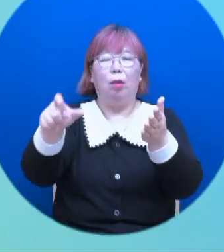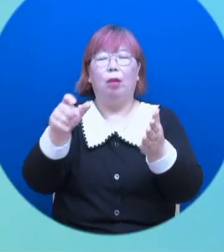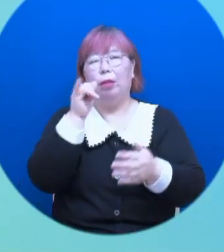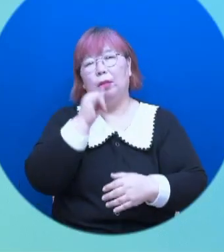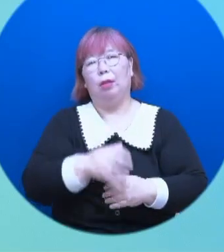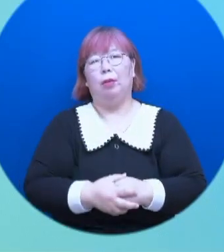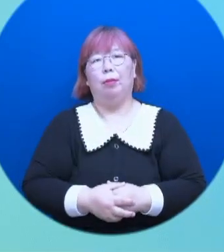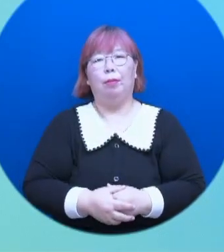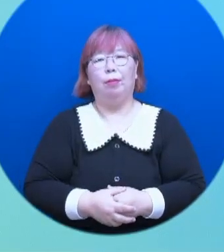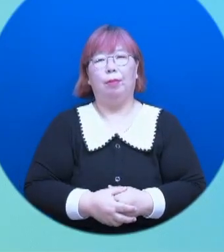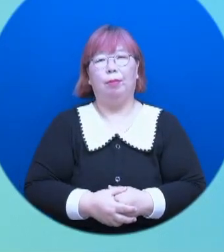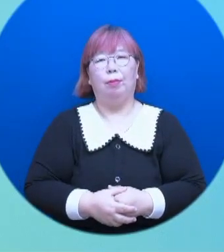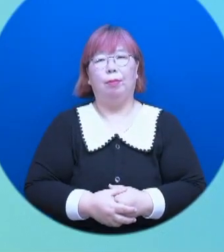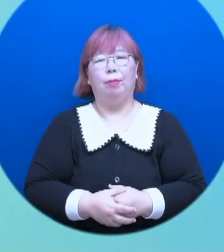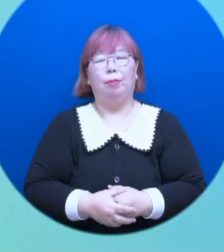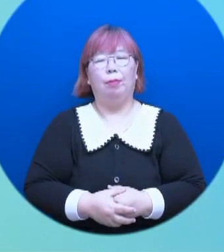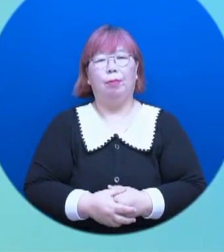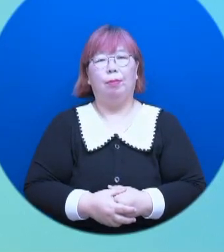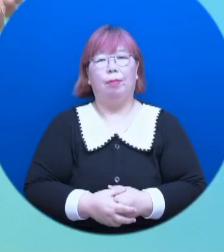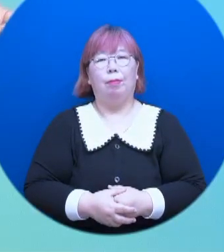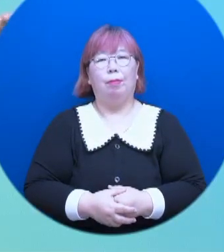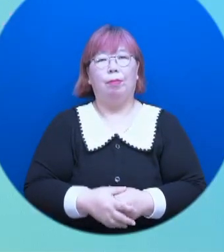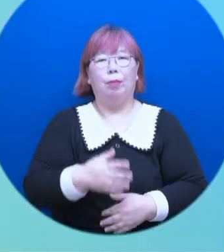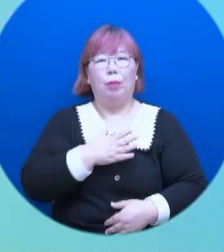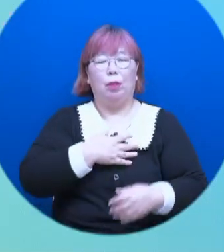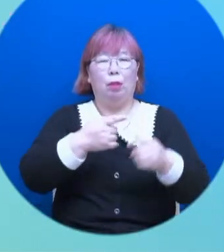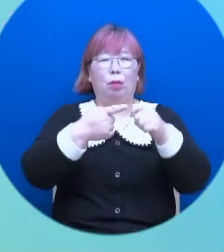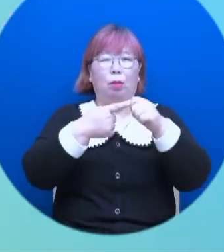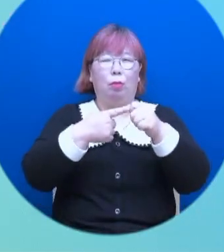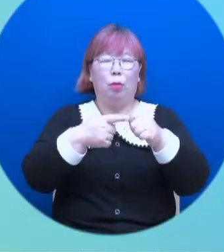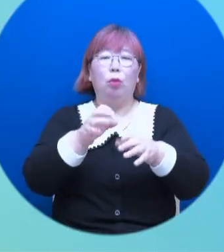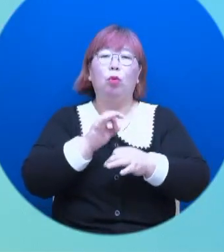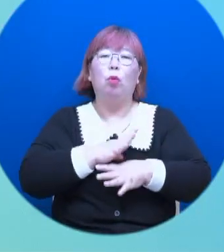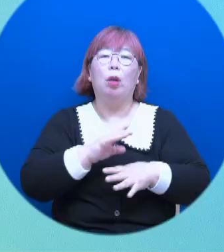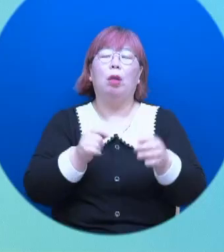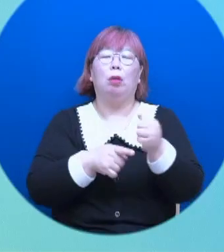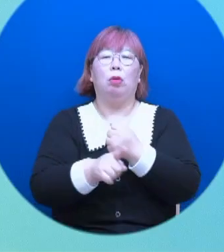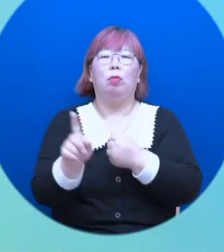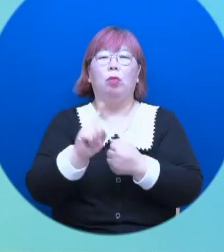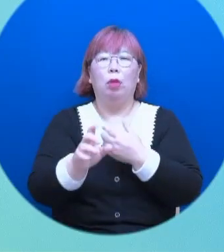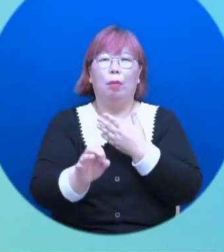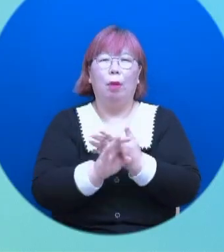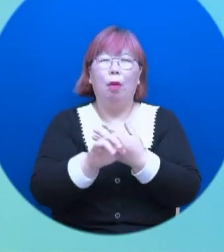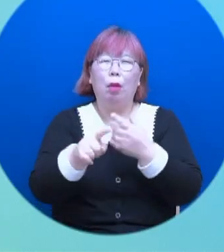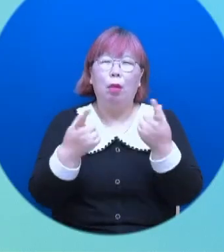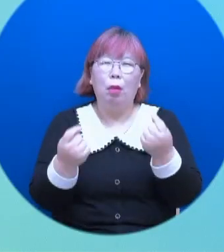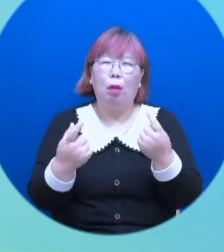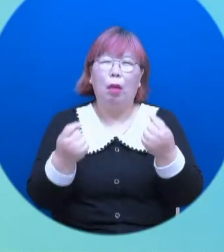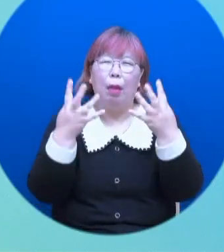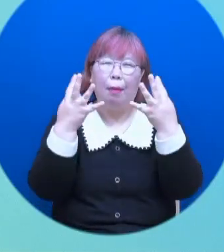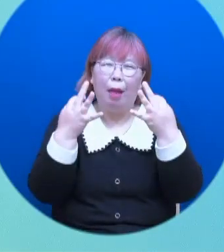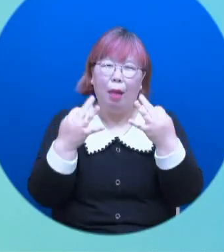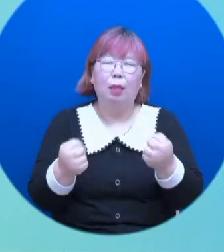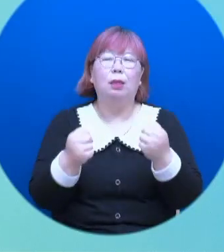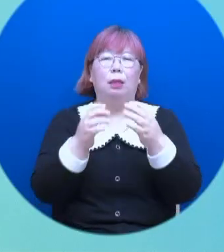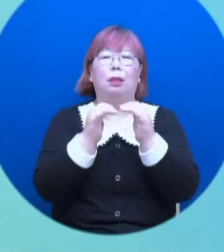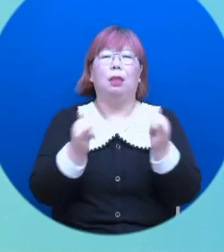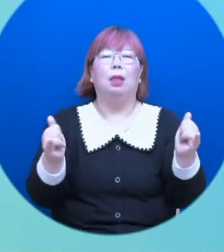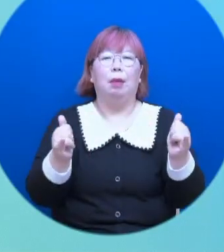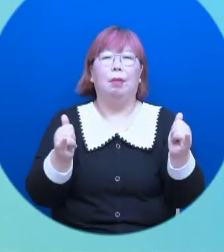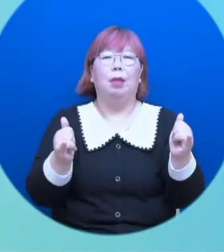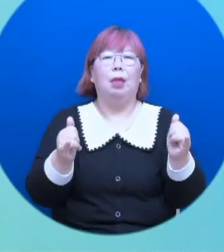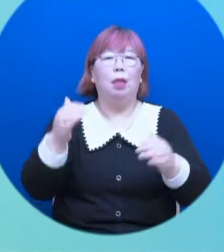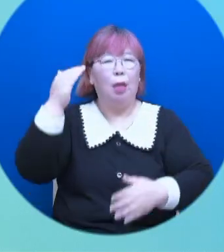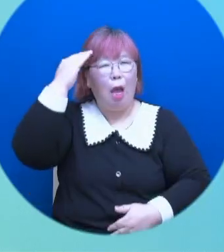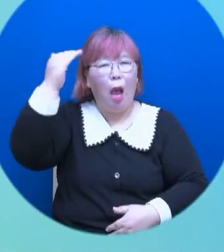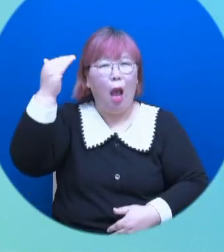차 있어요. 제가 첫 번째로 놀란 것은 이렇게 많은 분들이 이